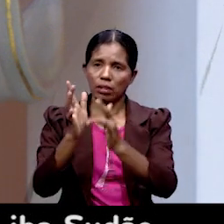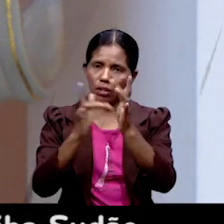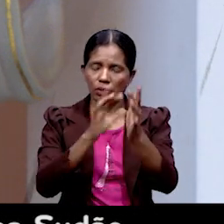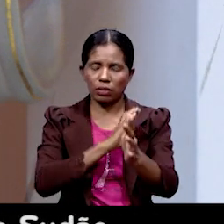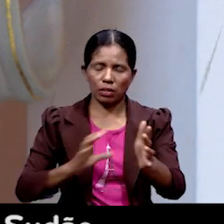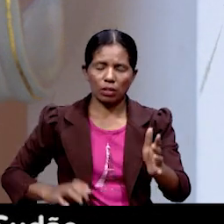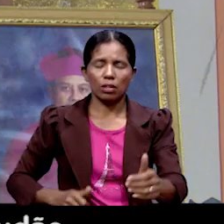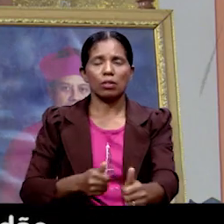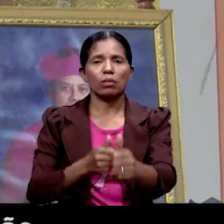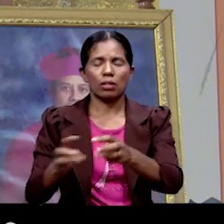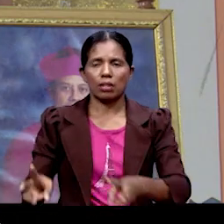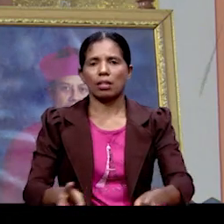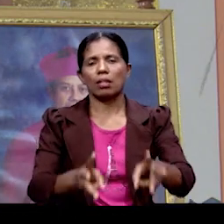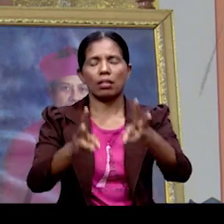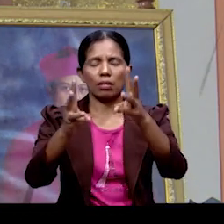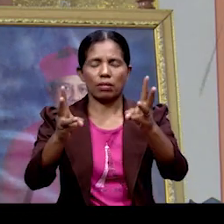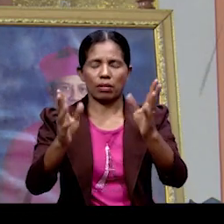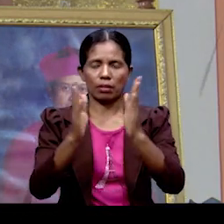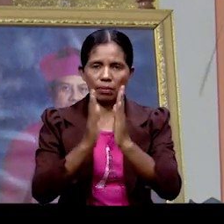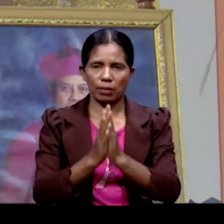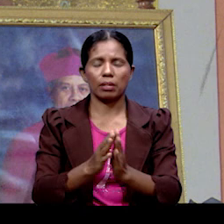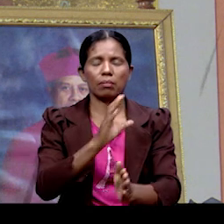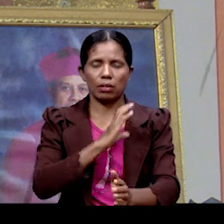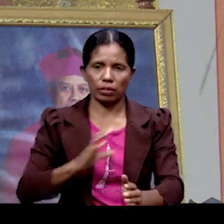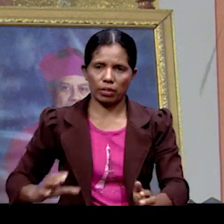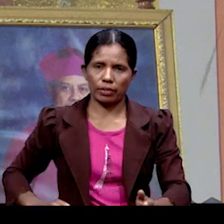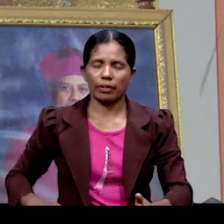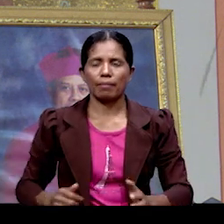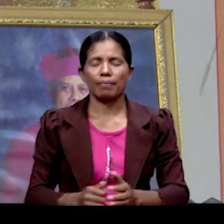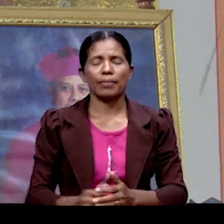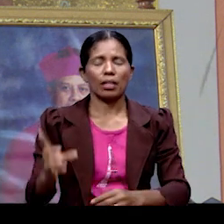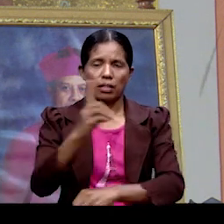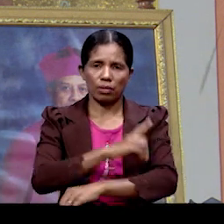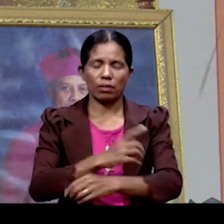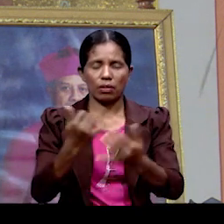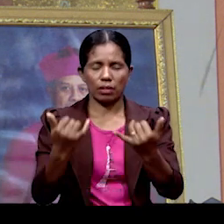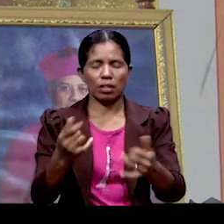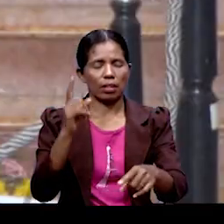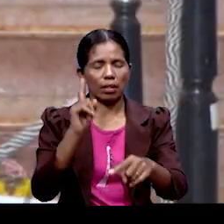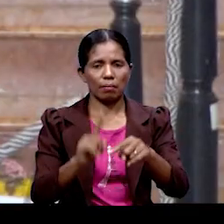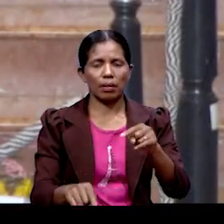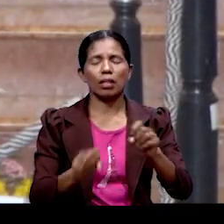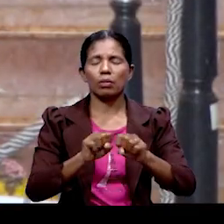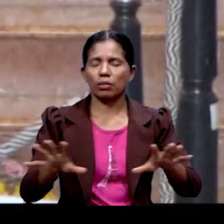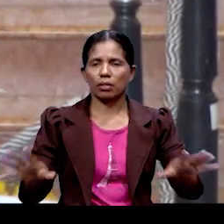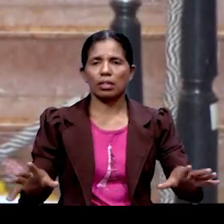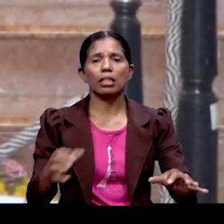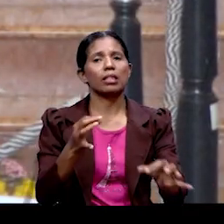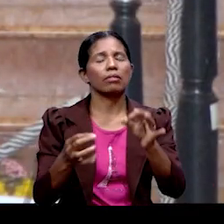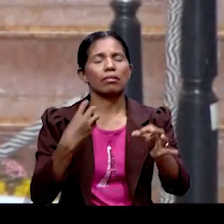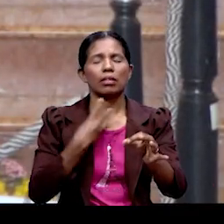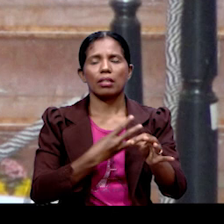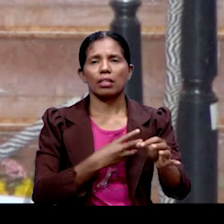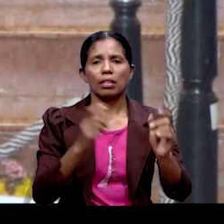dalan santidadinian no fe metimba Cristo. Loro ainda não é label, husik liu let date, sei tela hakaza na